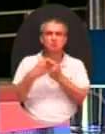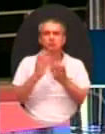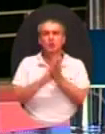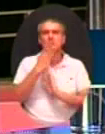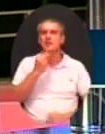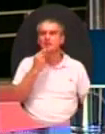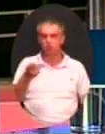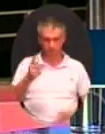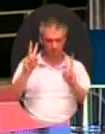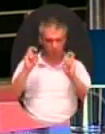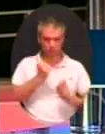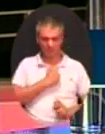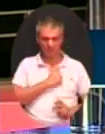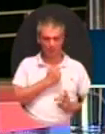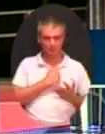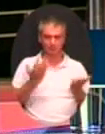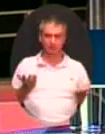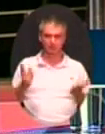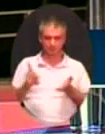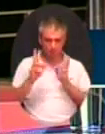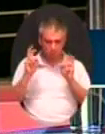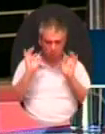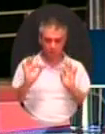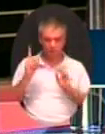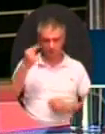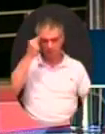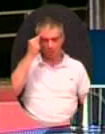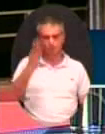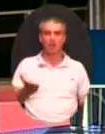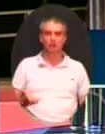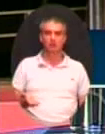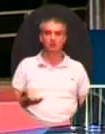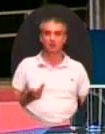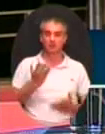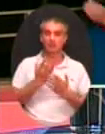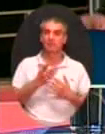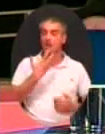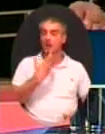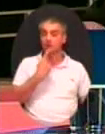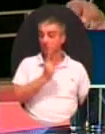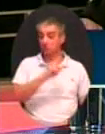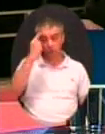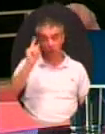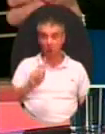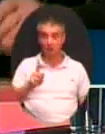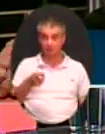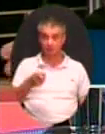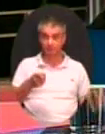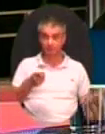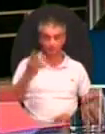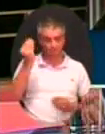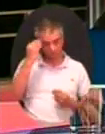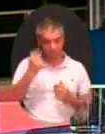ולגיור? גיור זה מושג הלכתי, גיור זה מושג שצריכים לדעת. חזל אומרים, מי שאינו יודע בטיב